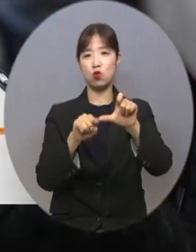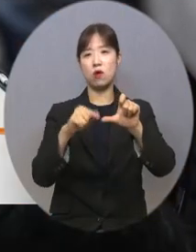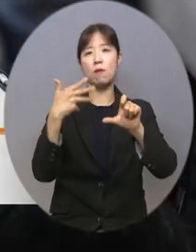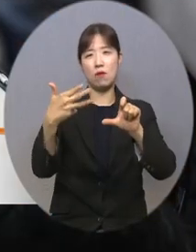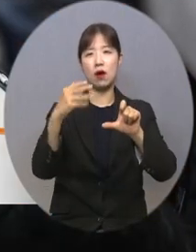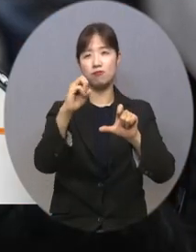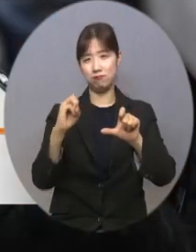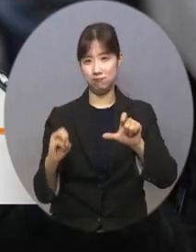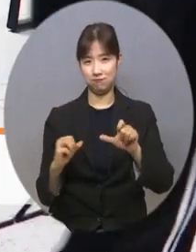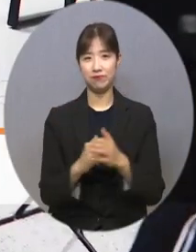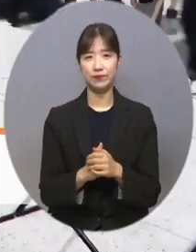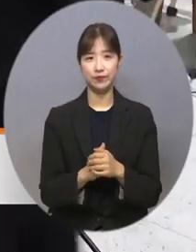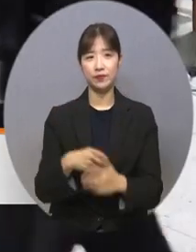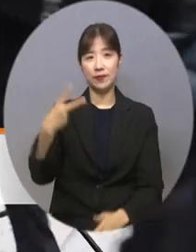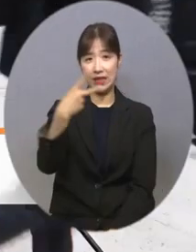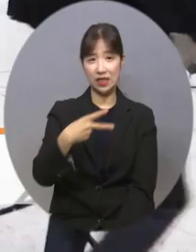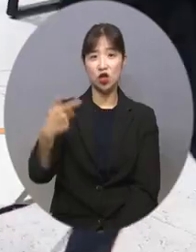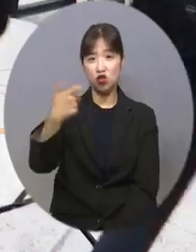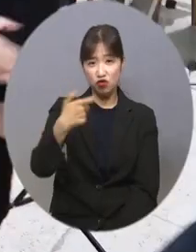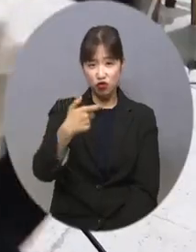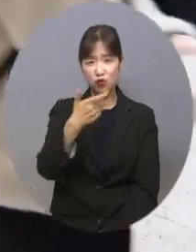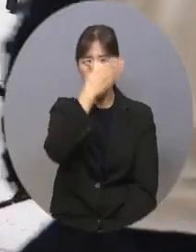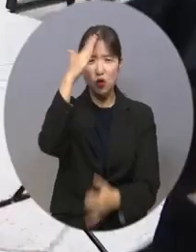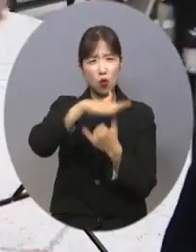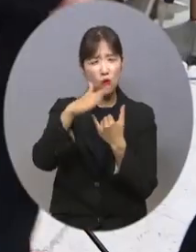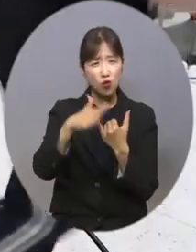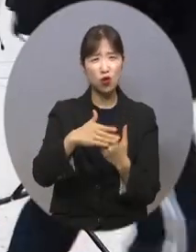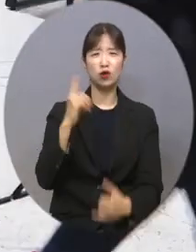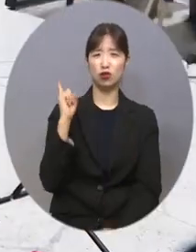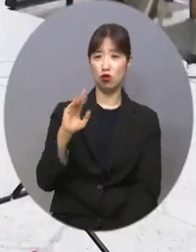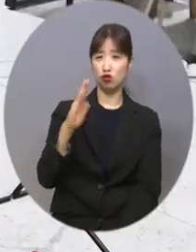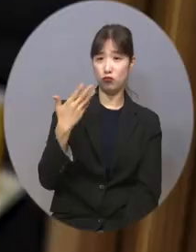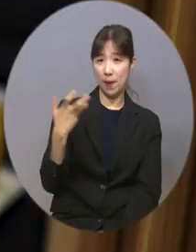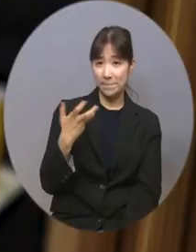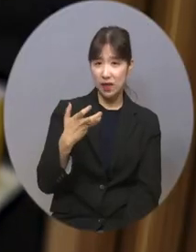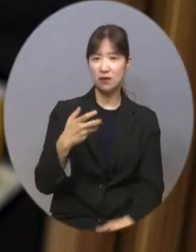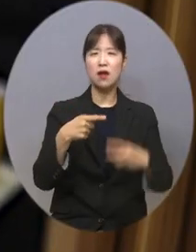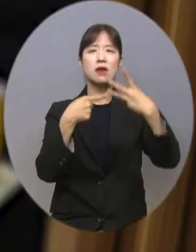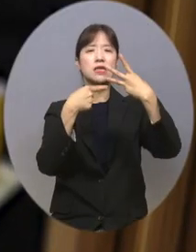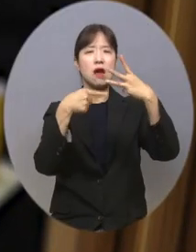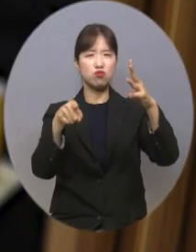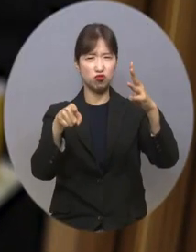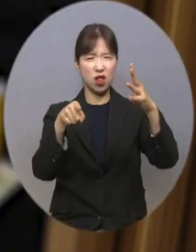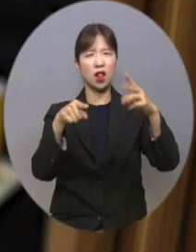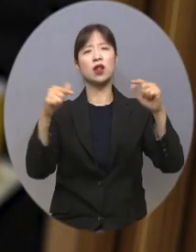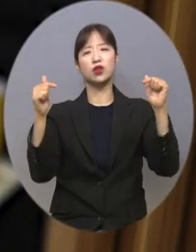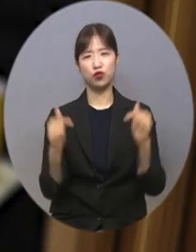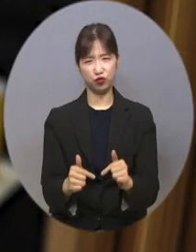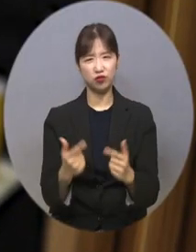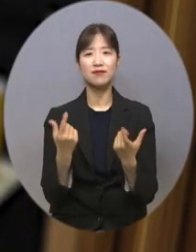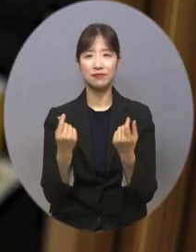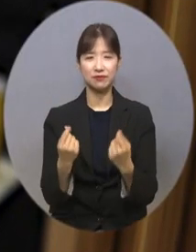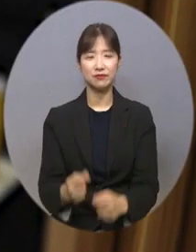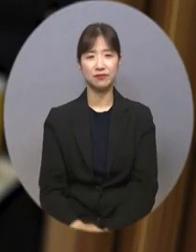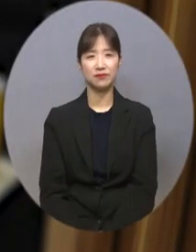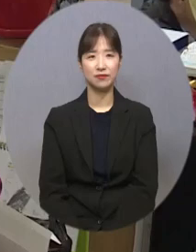차지했습니다. 2060년 청소년 인구는 1980년의 3분의 1 수준으로 줄어들 것으로